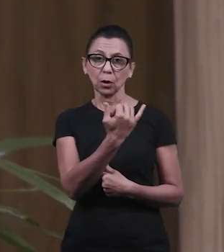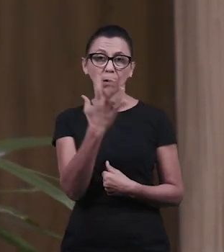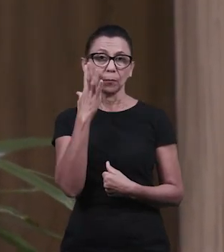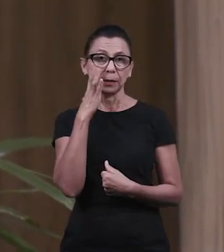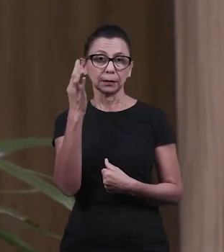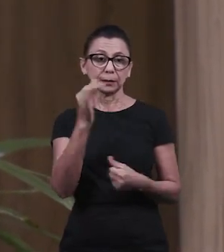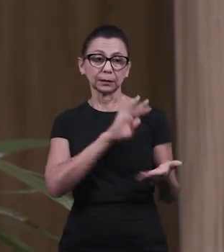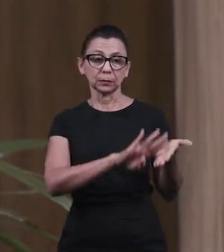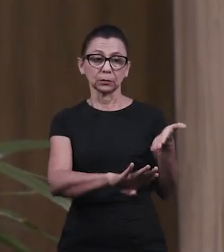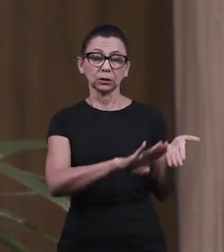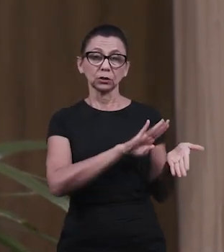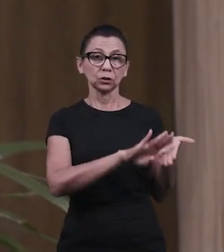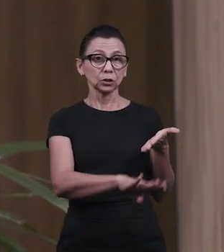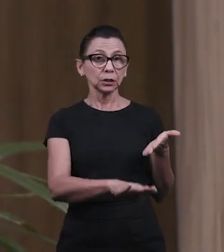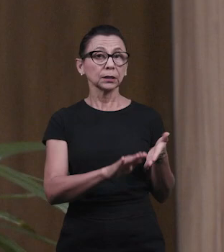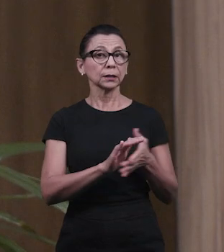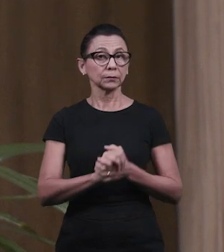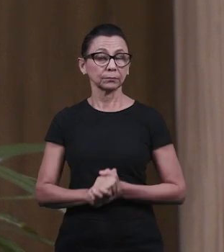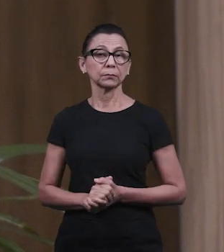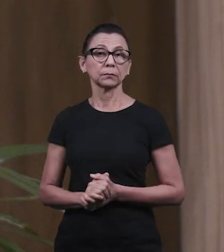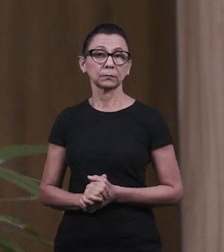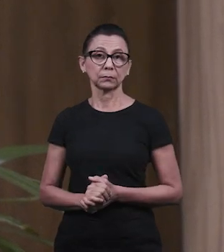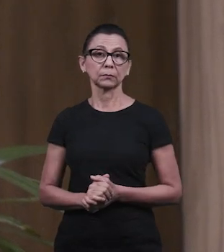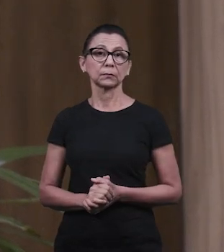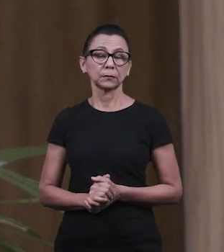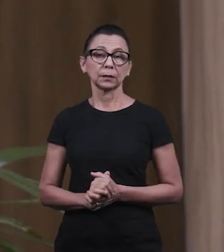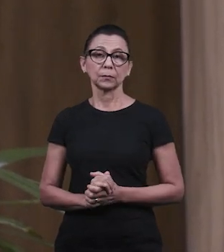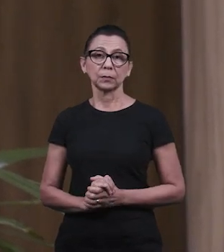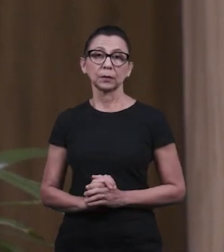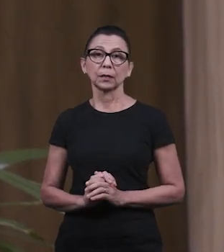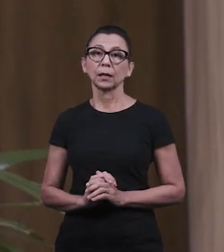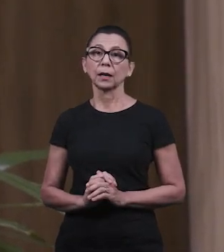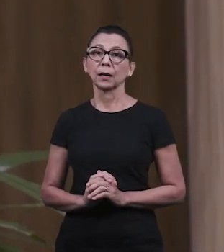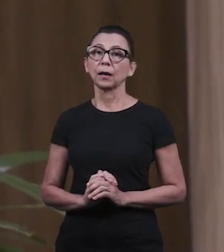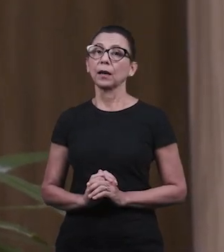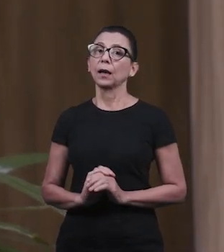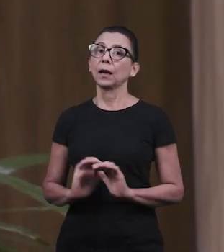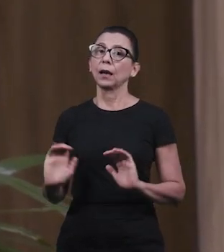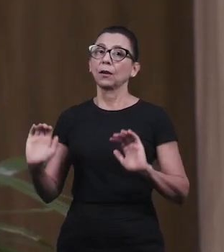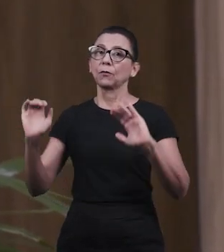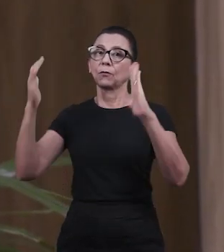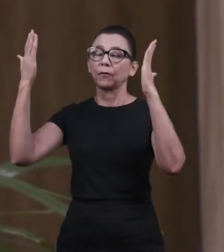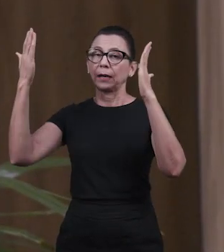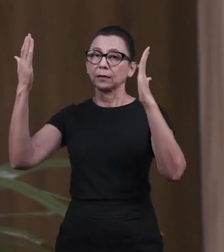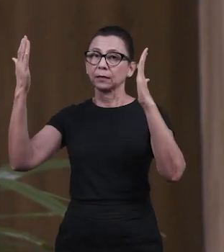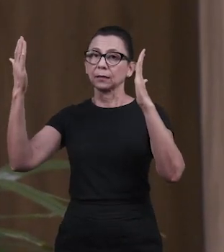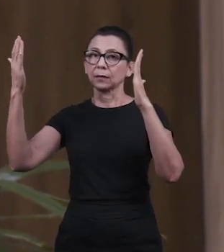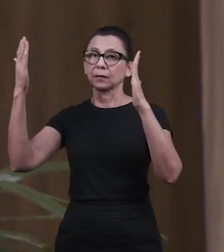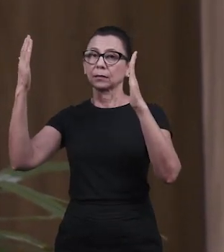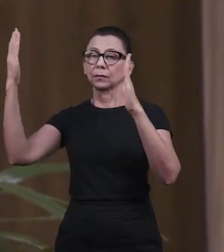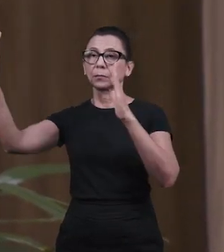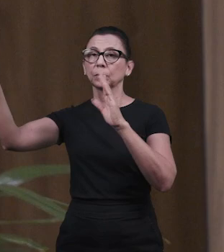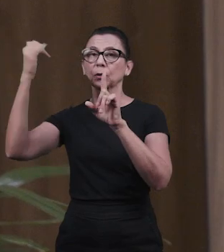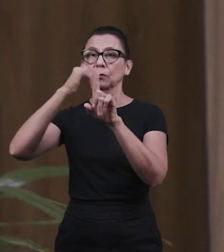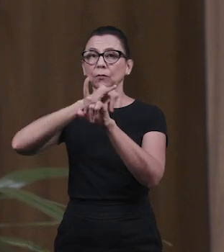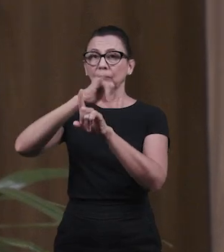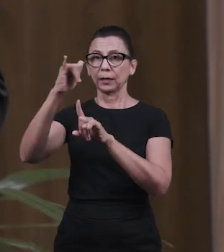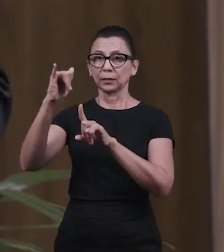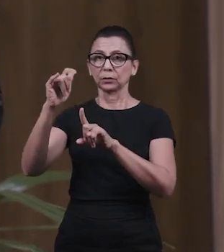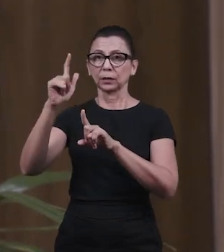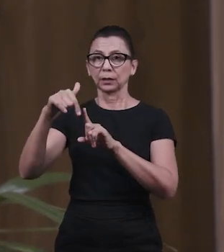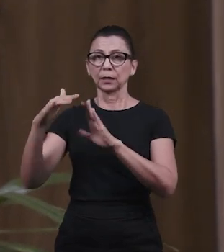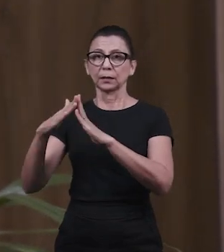Духовный, пророческий праздник, он не совершается с закваской, как мы уже сказали.